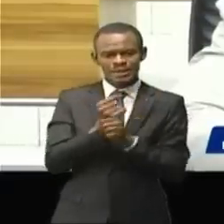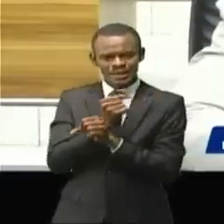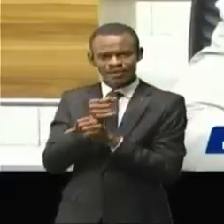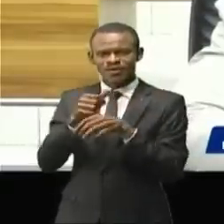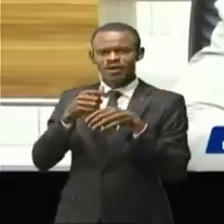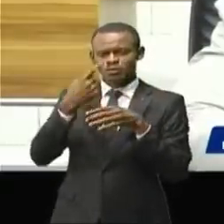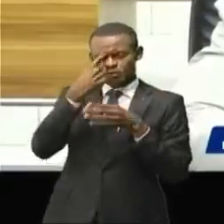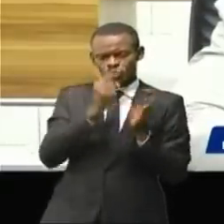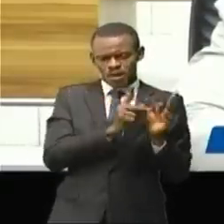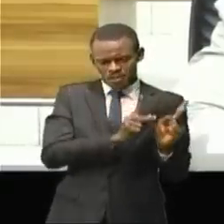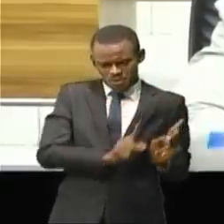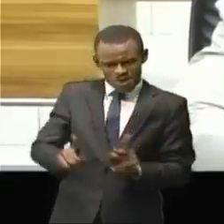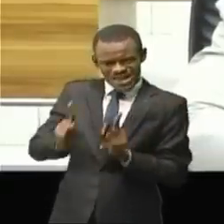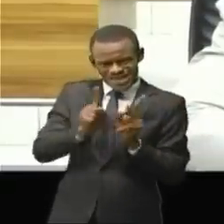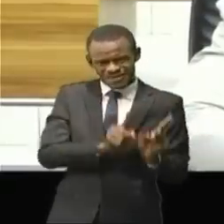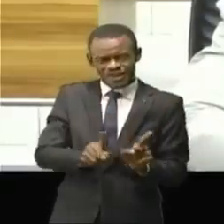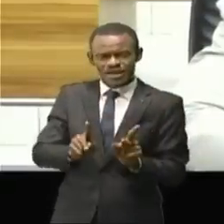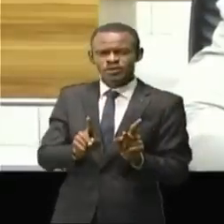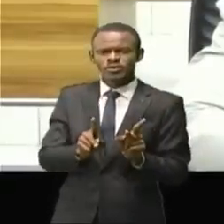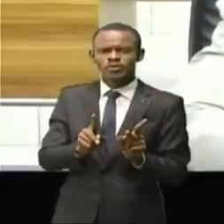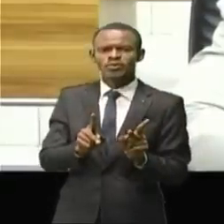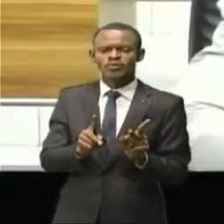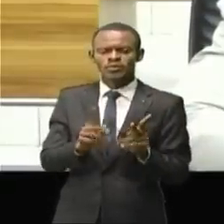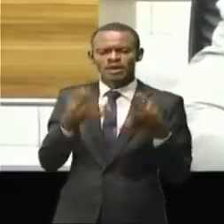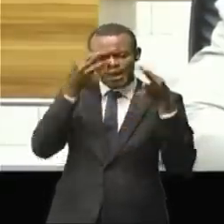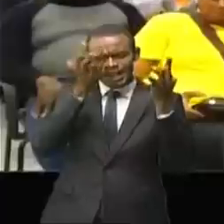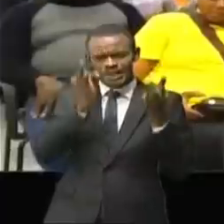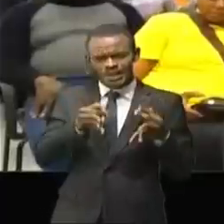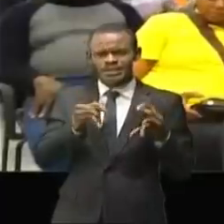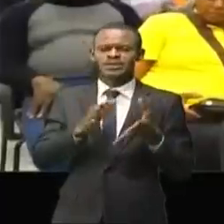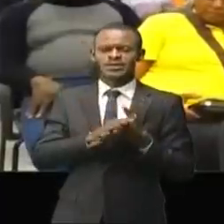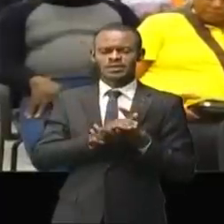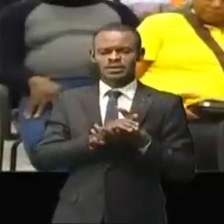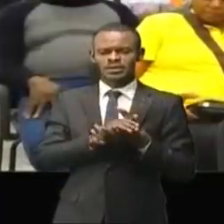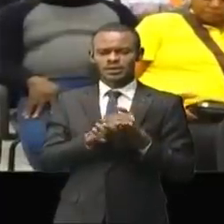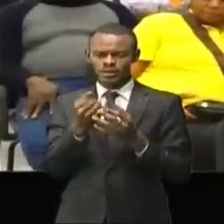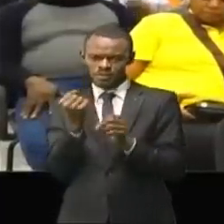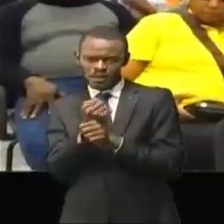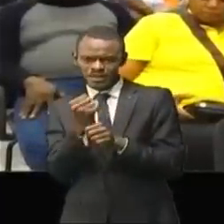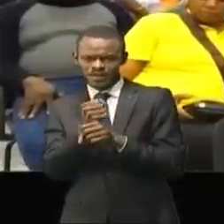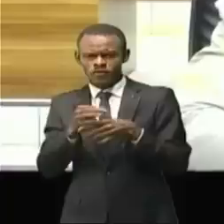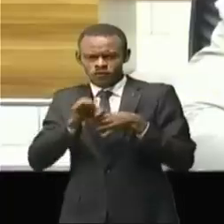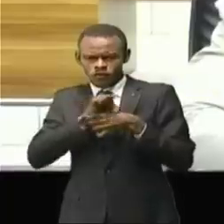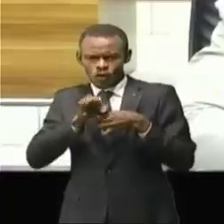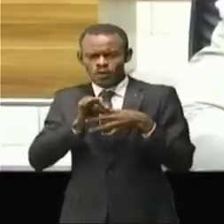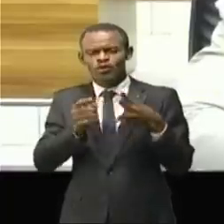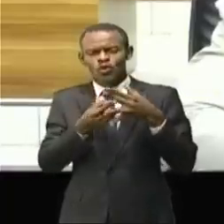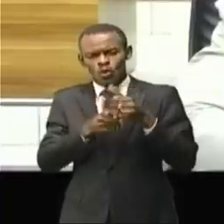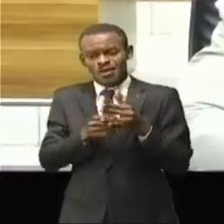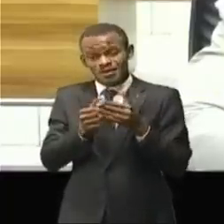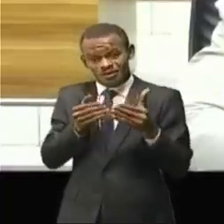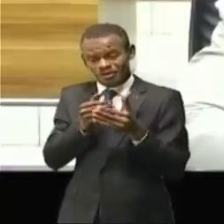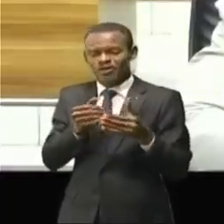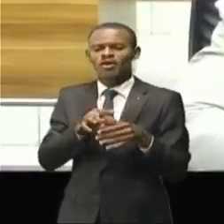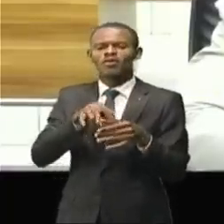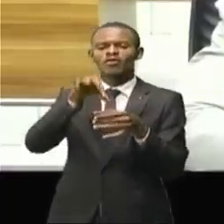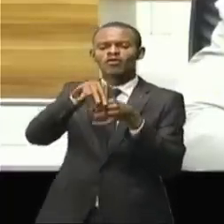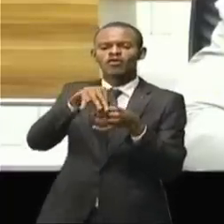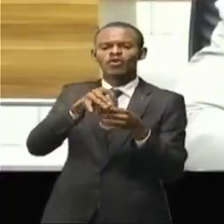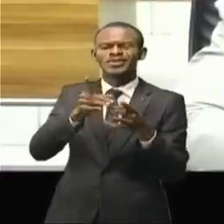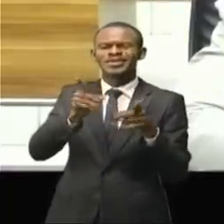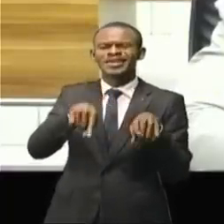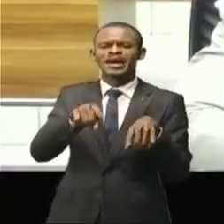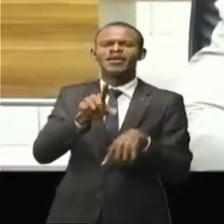à ce que cette opération puisse se dérouler d'abord à temps les votes va avoir lieu l'éveil décembre de cette année